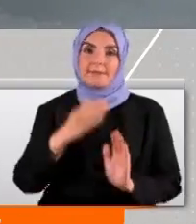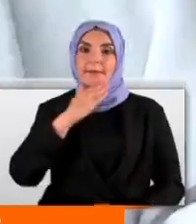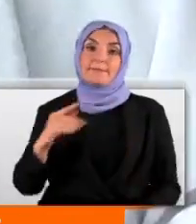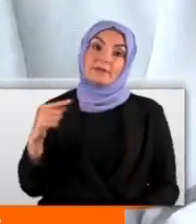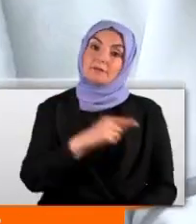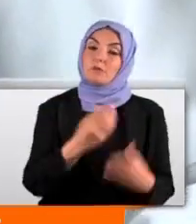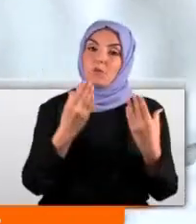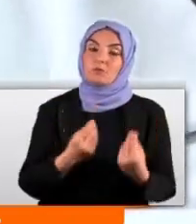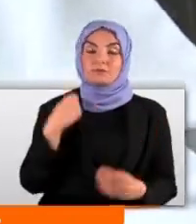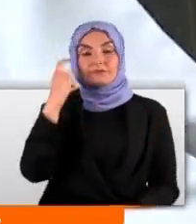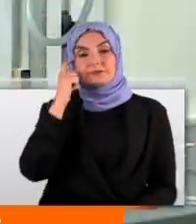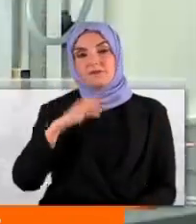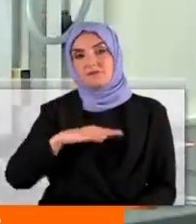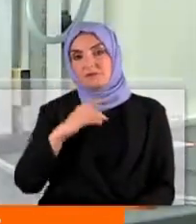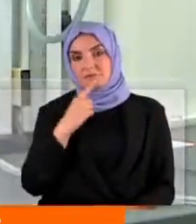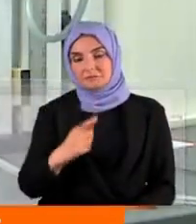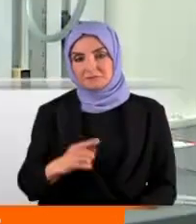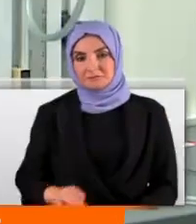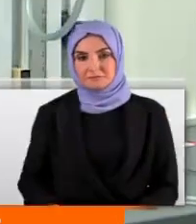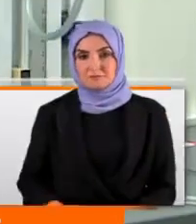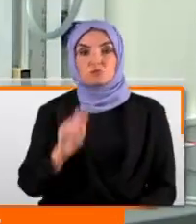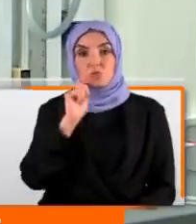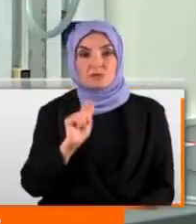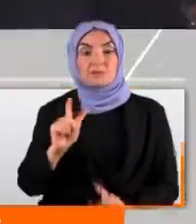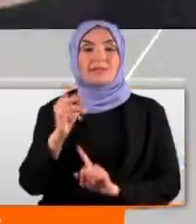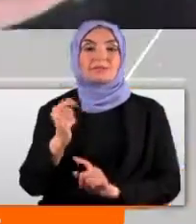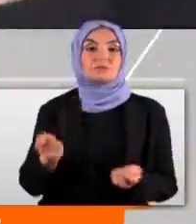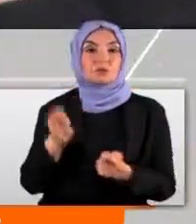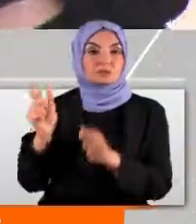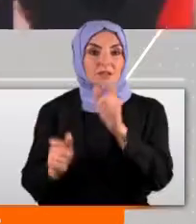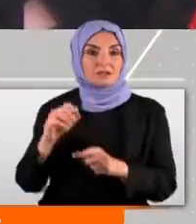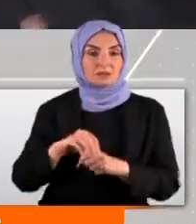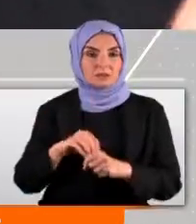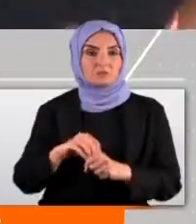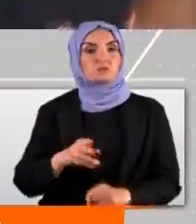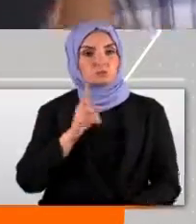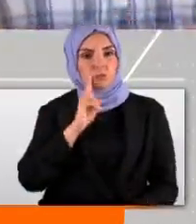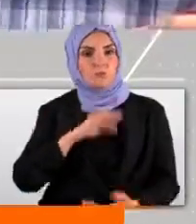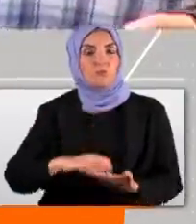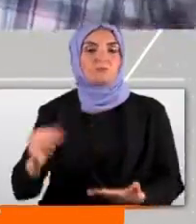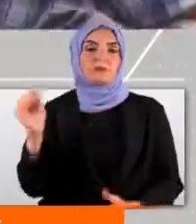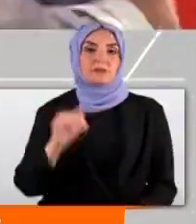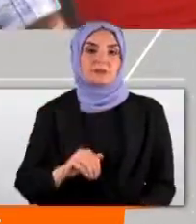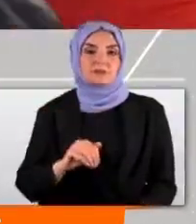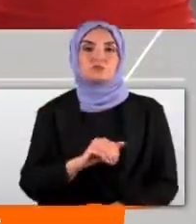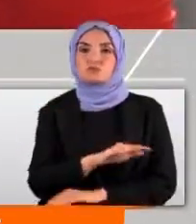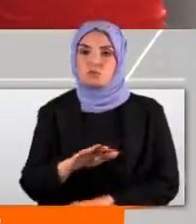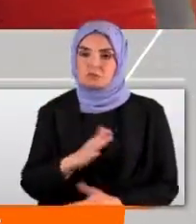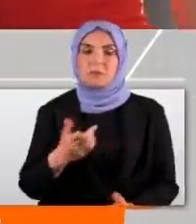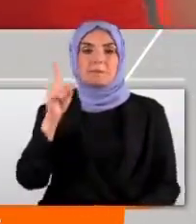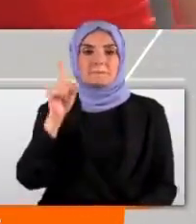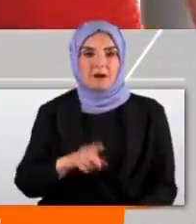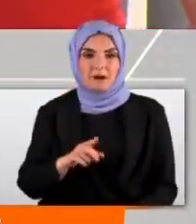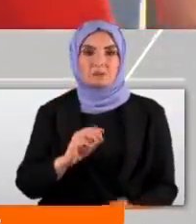diye düşünüyorum. Sözleşmeli çalışanlarla ilgili çalışmada da sona gelindi. Sosyal mali birçok sorun var. Bu sorunların çözümü